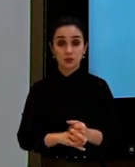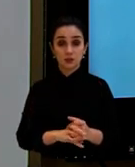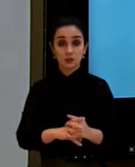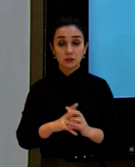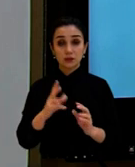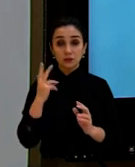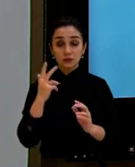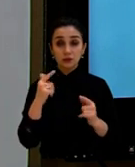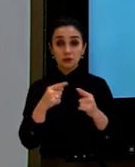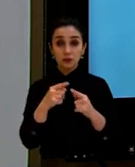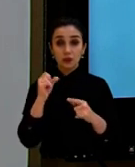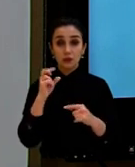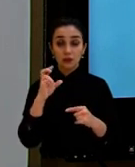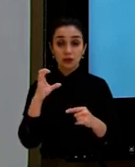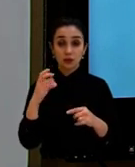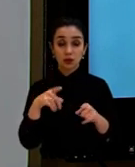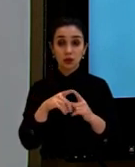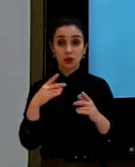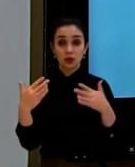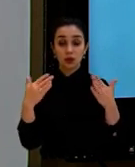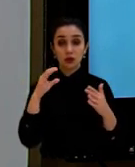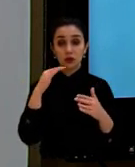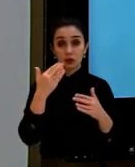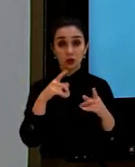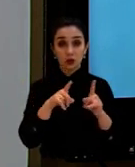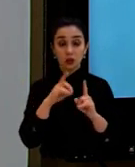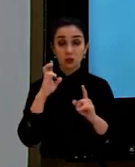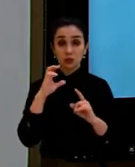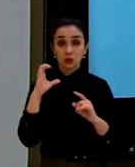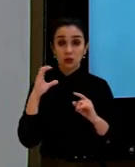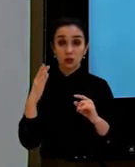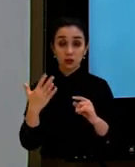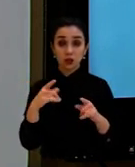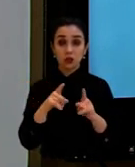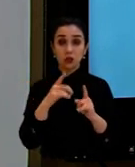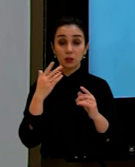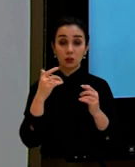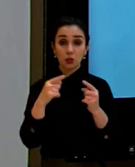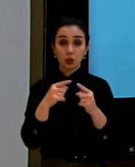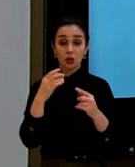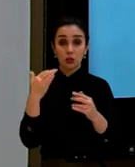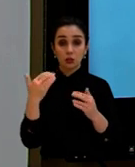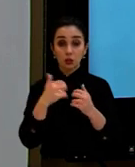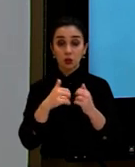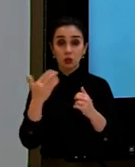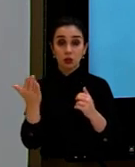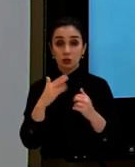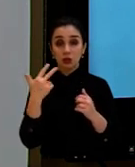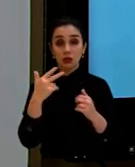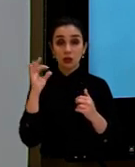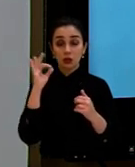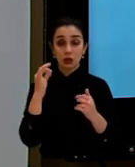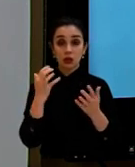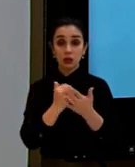Треугольники АБС, сторона АС 4, сторона БС 5, угол между ними 30 градусов,